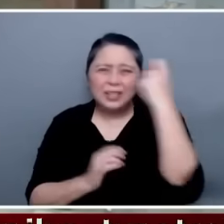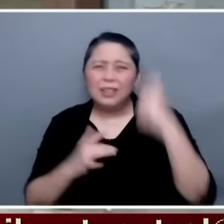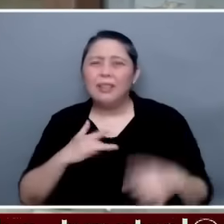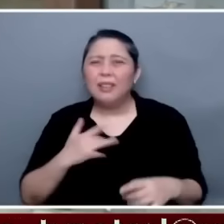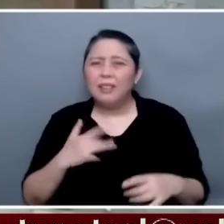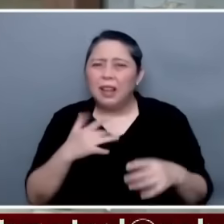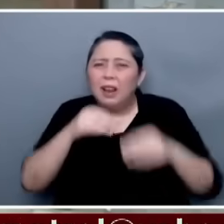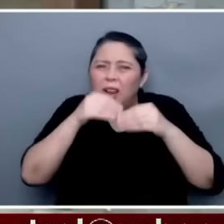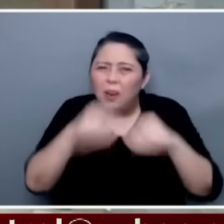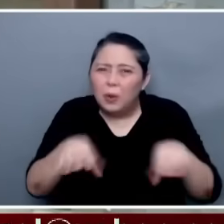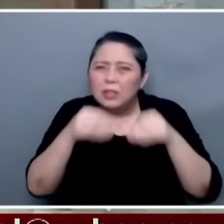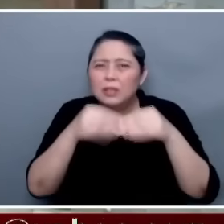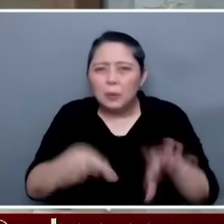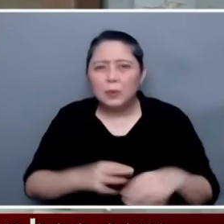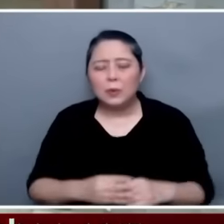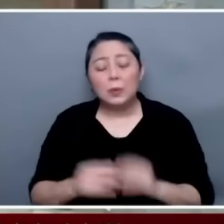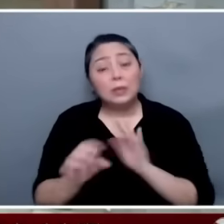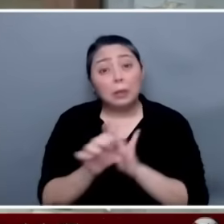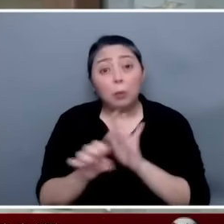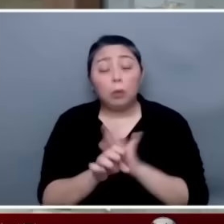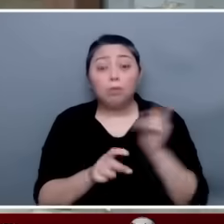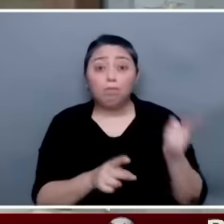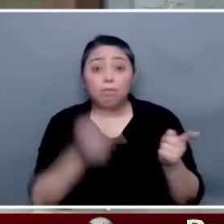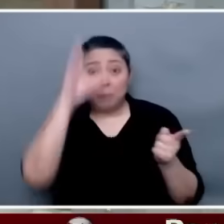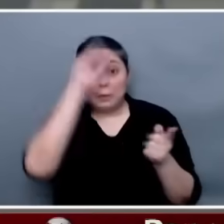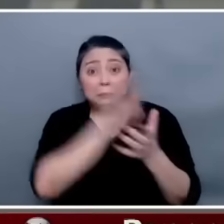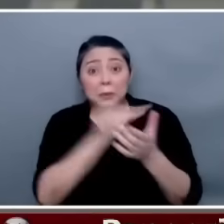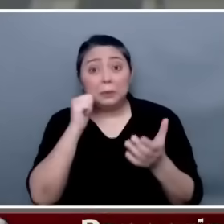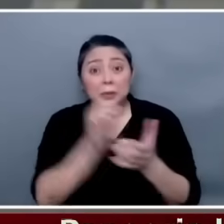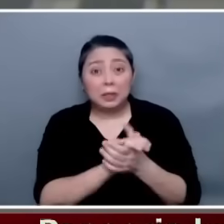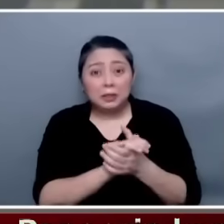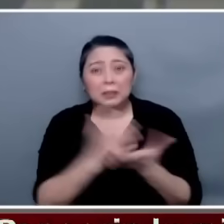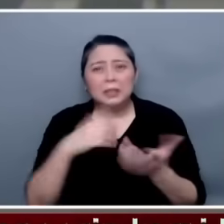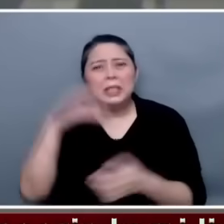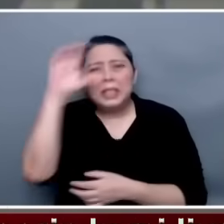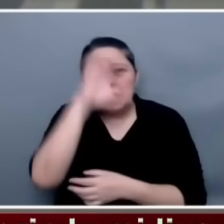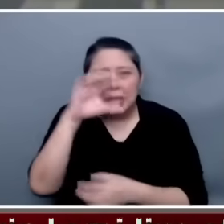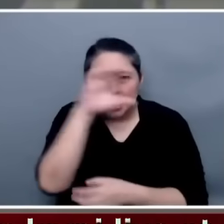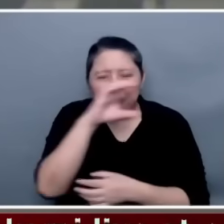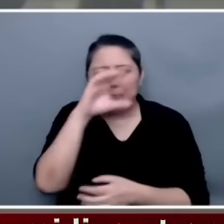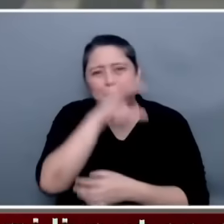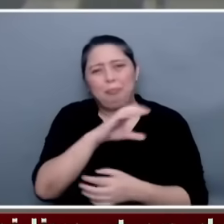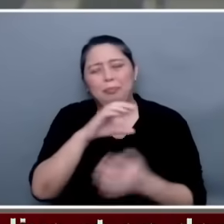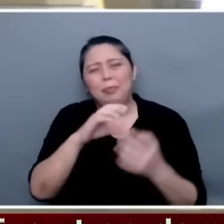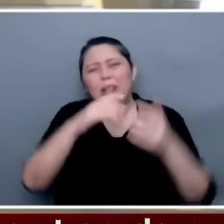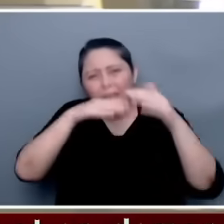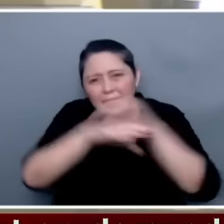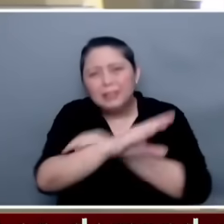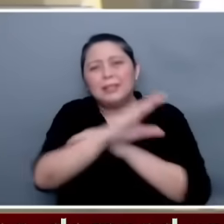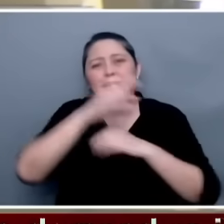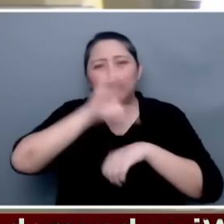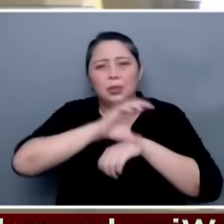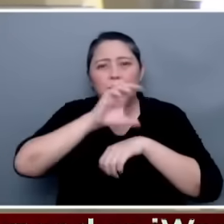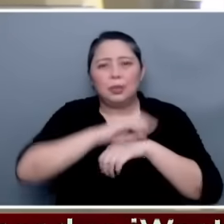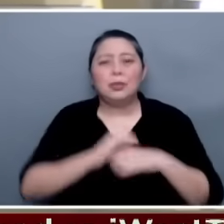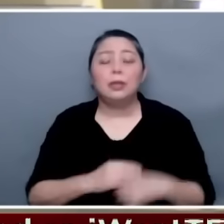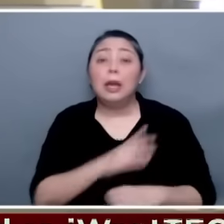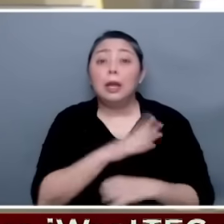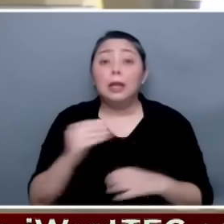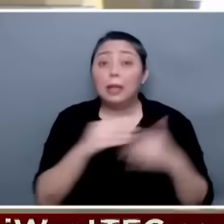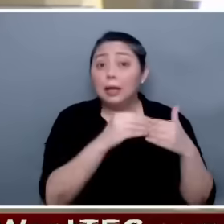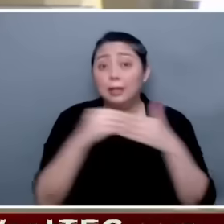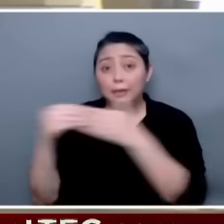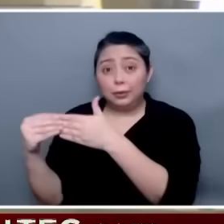namin yung ano. Yung simbahan. Oo. Ayon din sa mga leader ng simbahan, kayang mapanatili